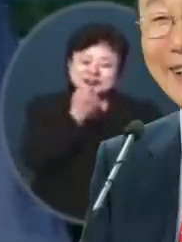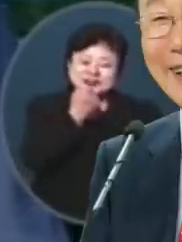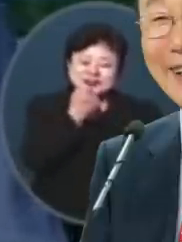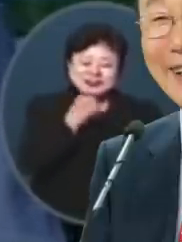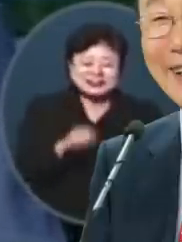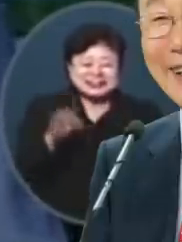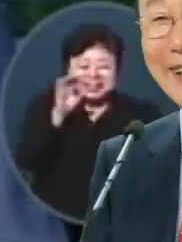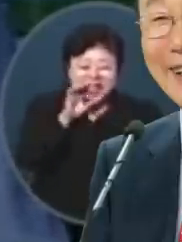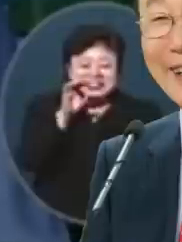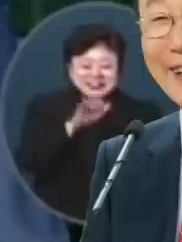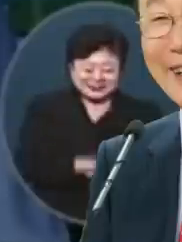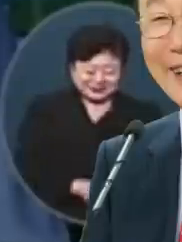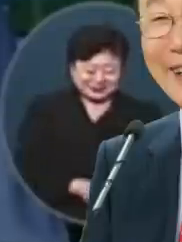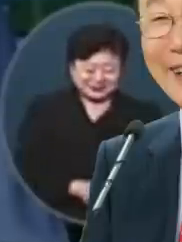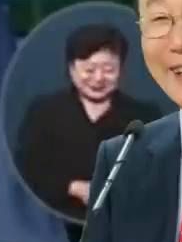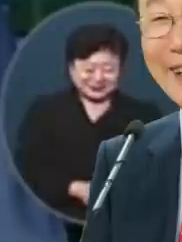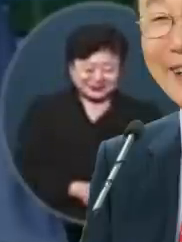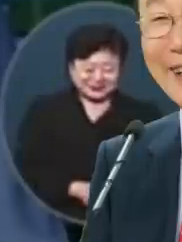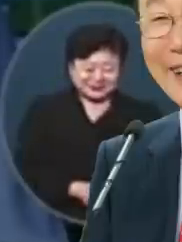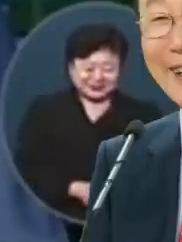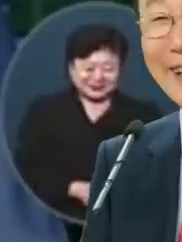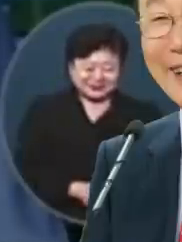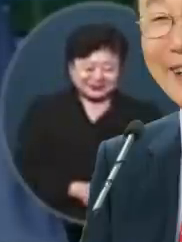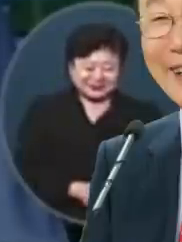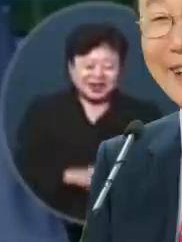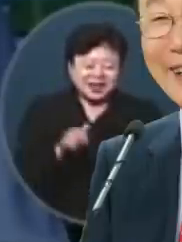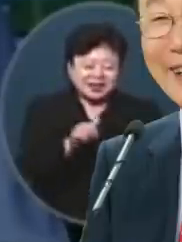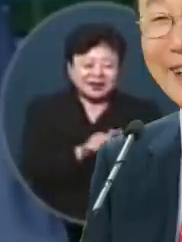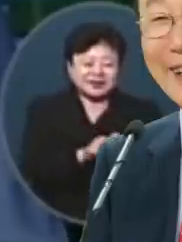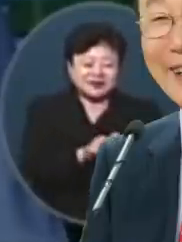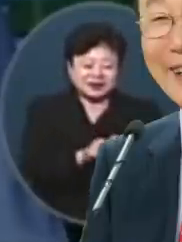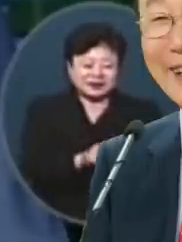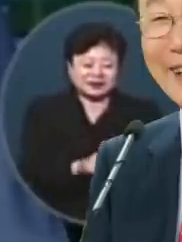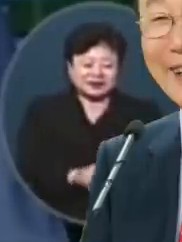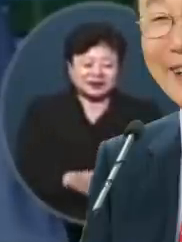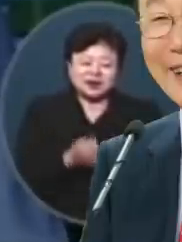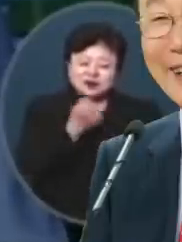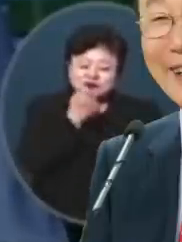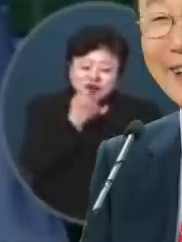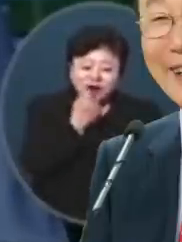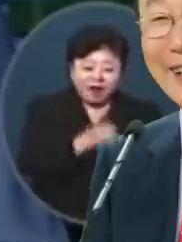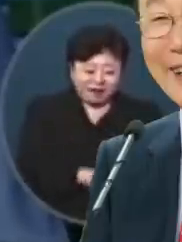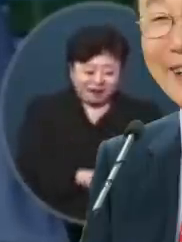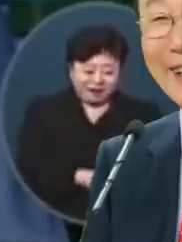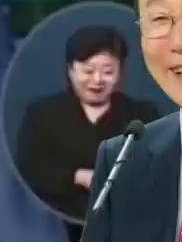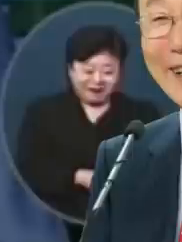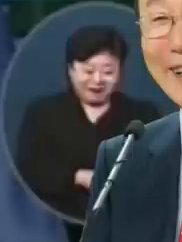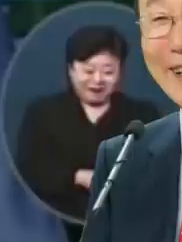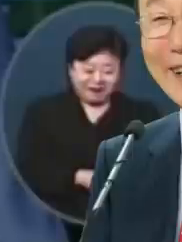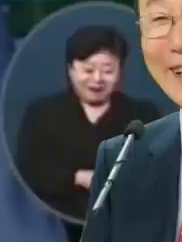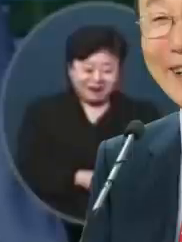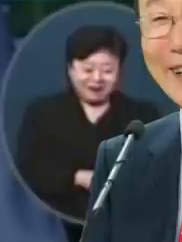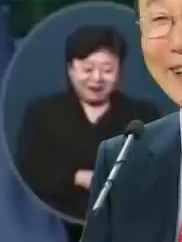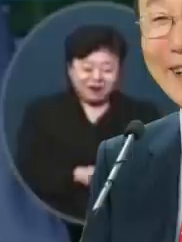하는데 근데 내가 들어봐도 안 웃을 자리에서 웃는데